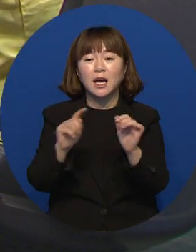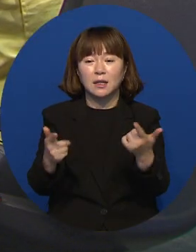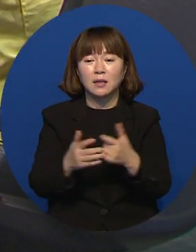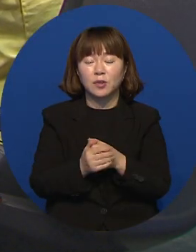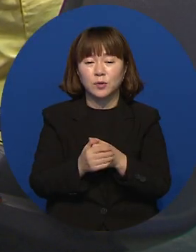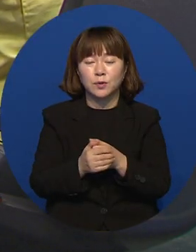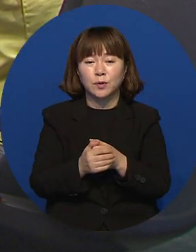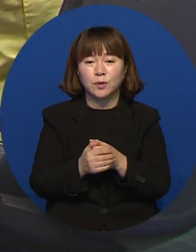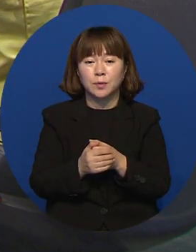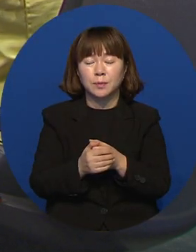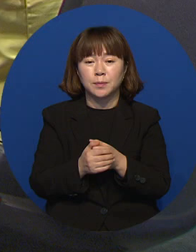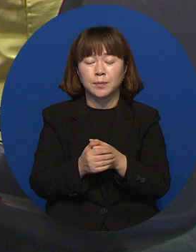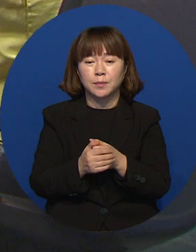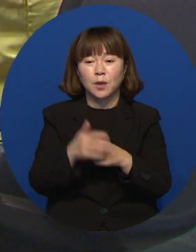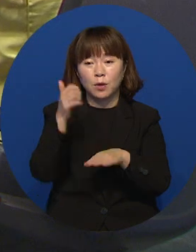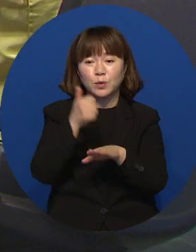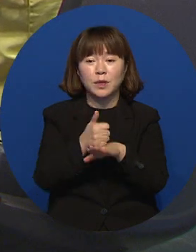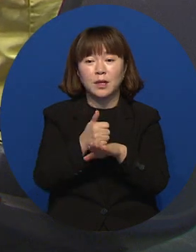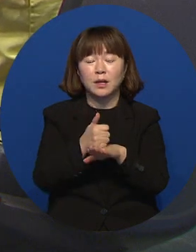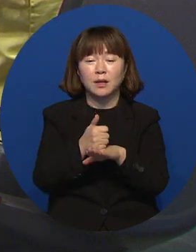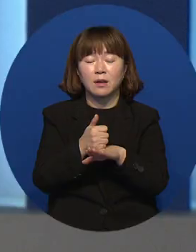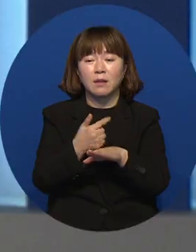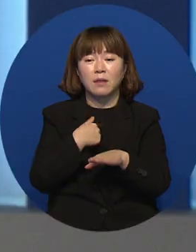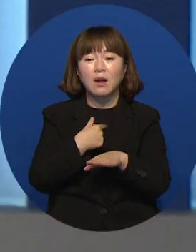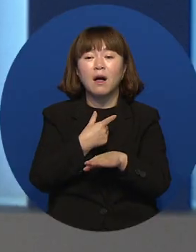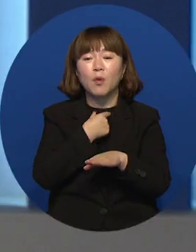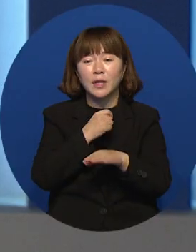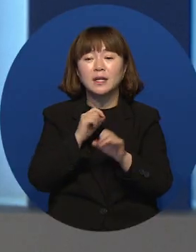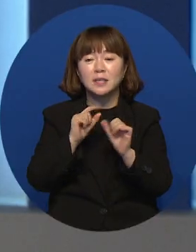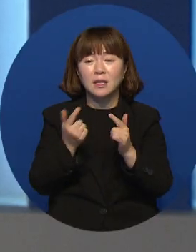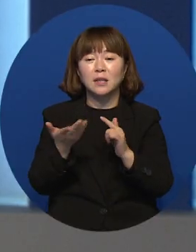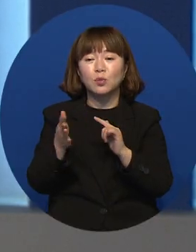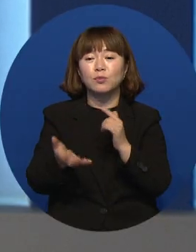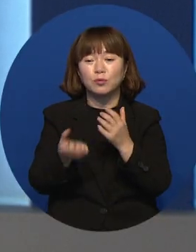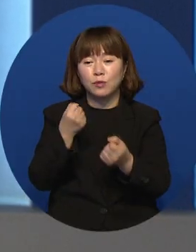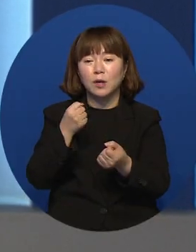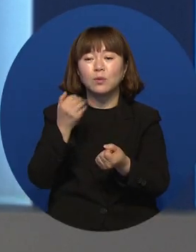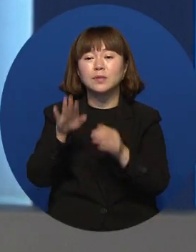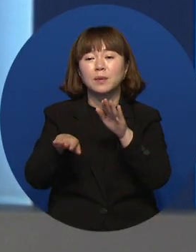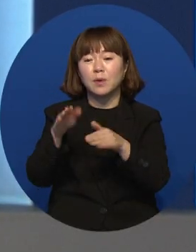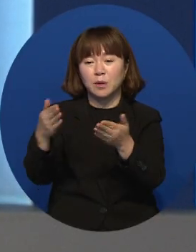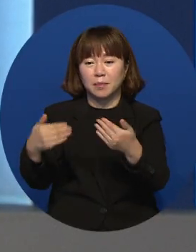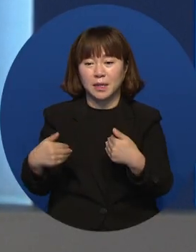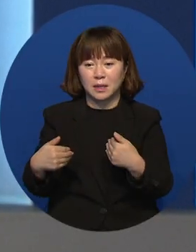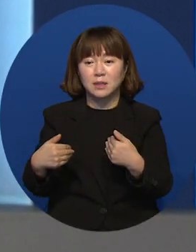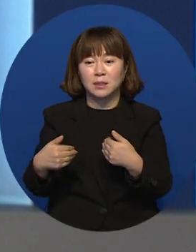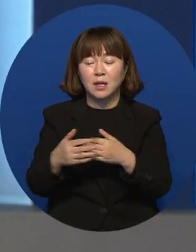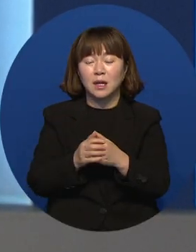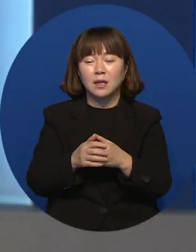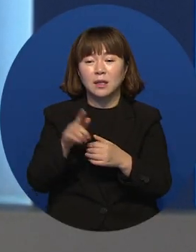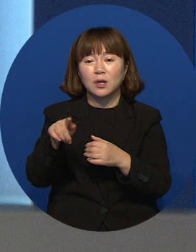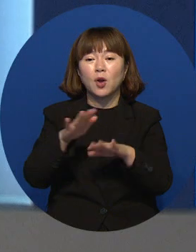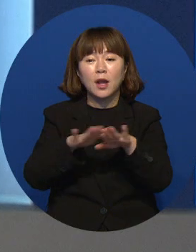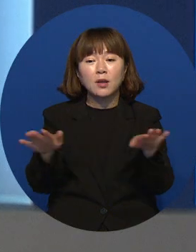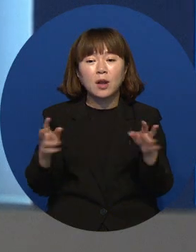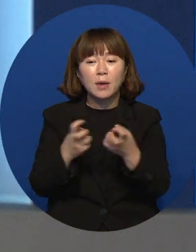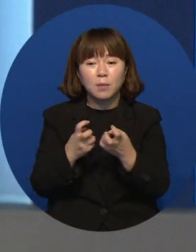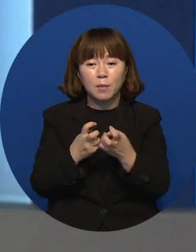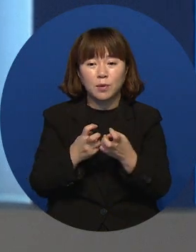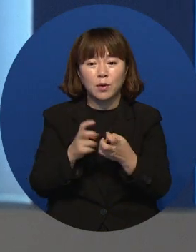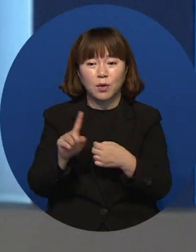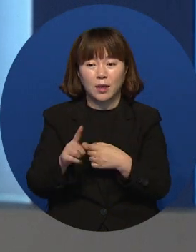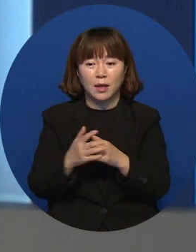사람은 결국은 차별 받을 수밖에 없는 이것들을 어떻게 해소할 것이냐 그 문제가 마련이 되어야 되는데 그런 문제가 지금